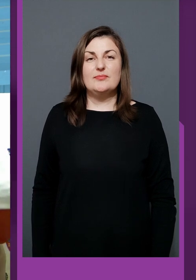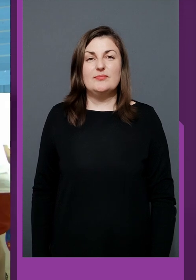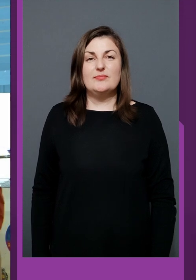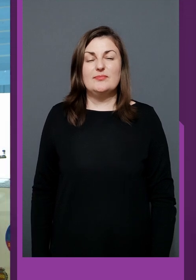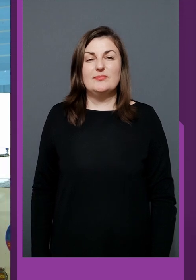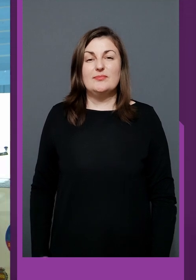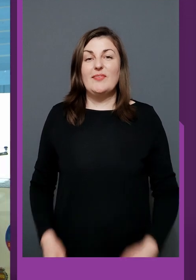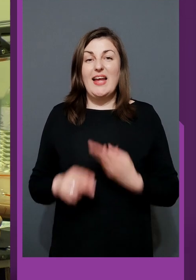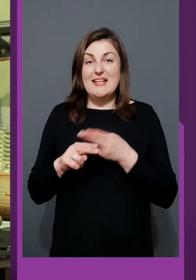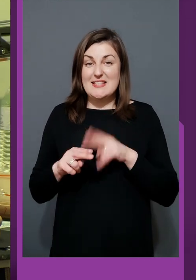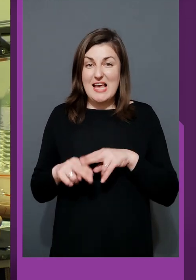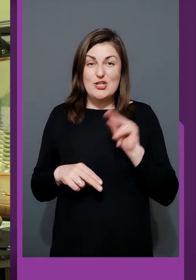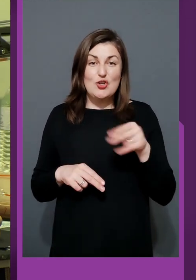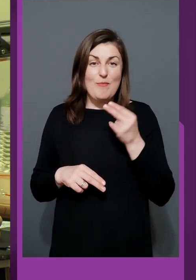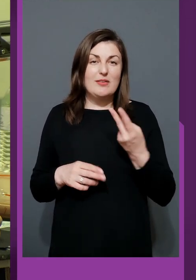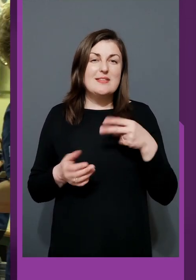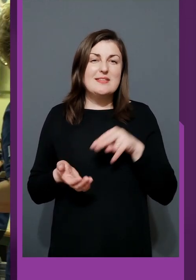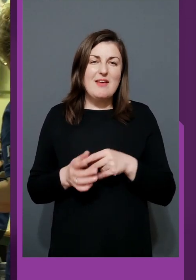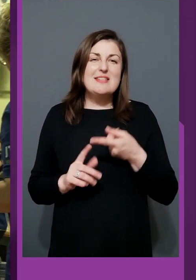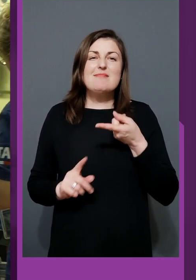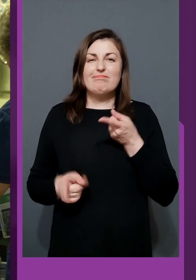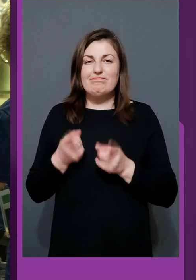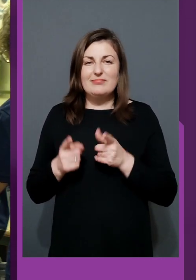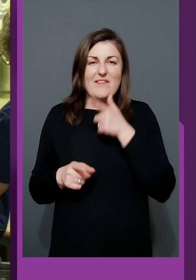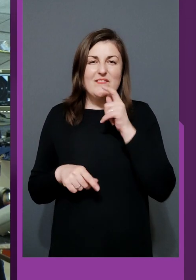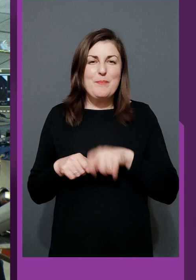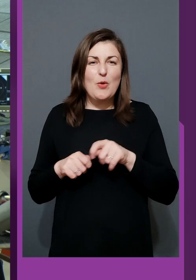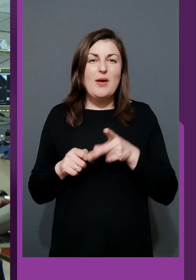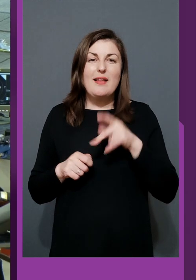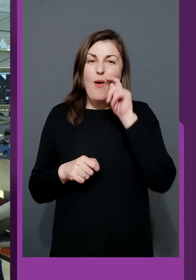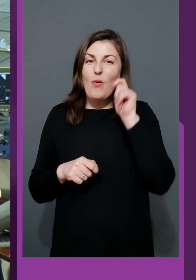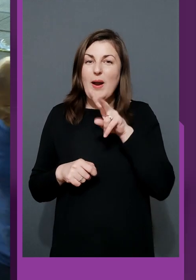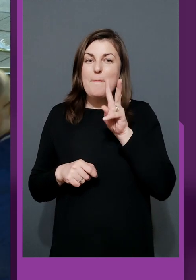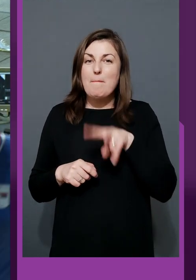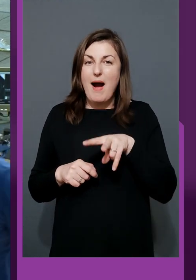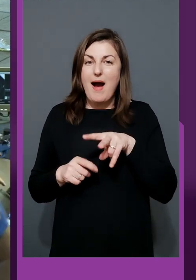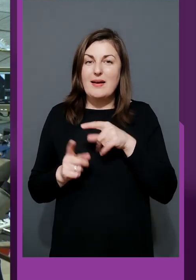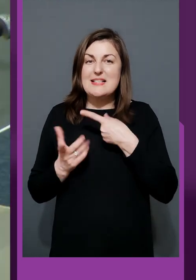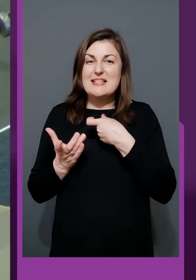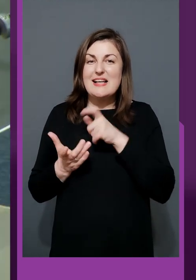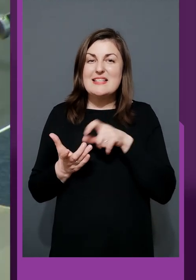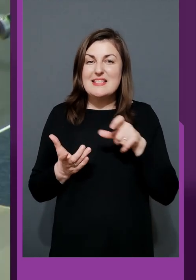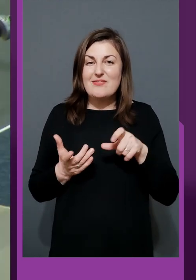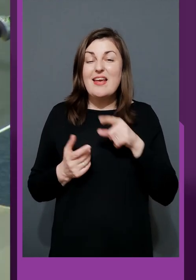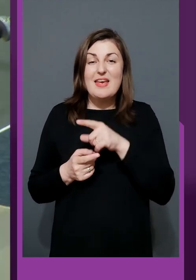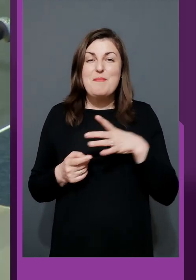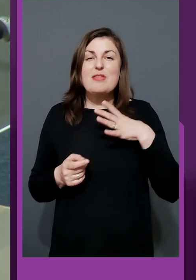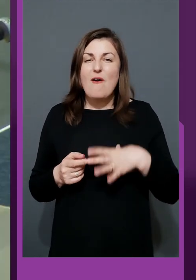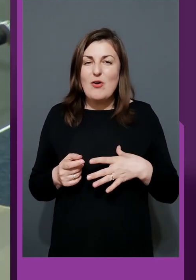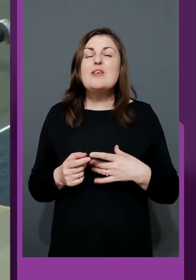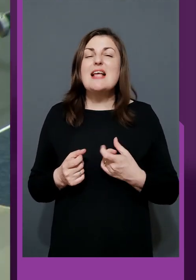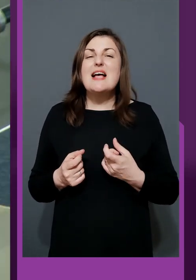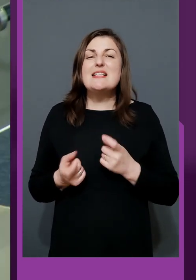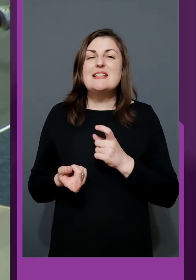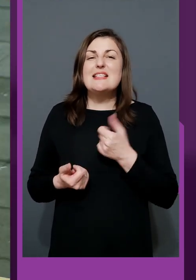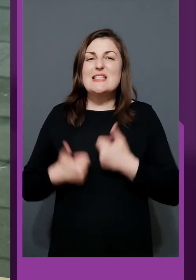хвилини цей чемпіонат став справжнім випробуванням для українських парастрільців їм довелося змагатися з